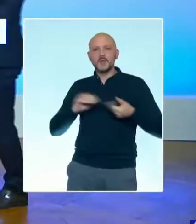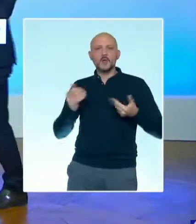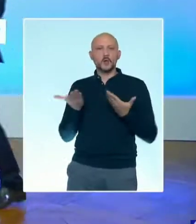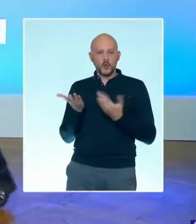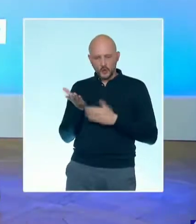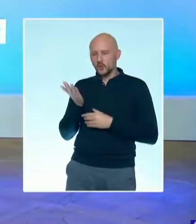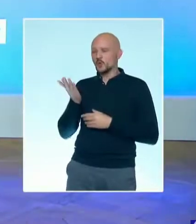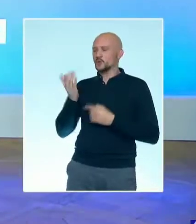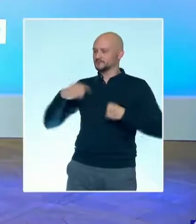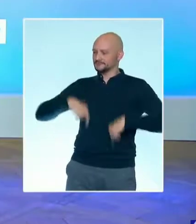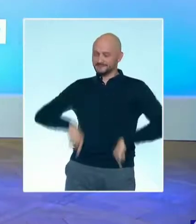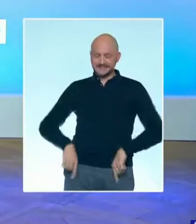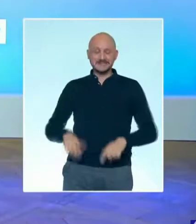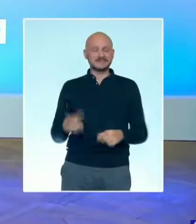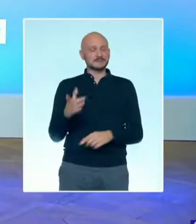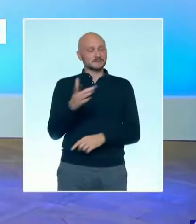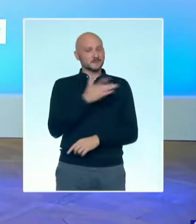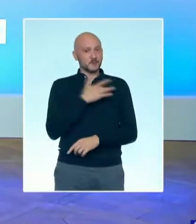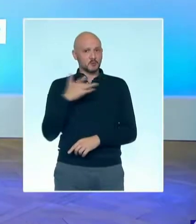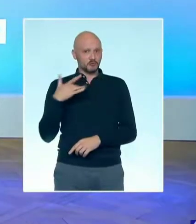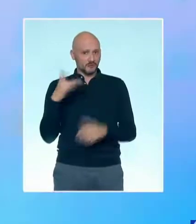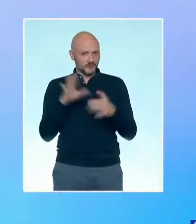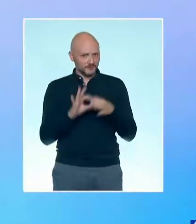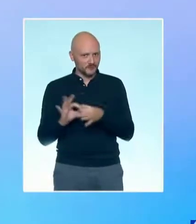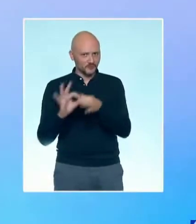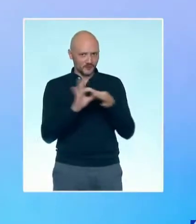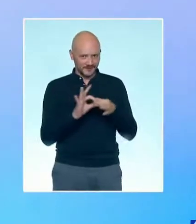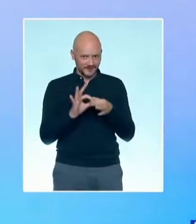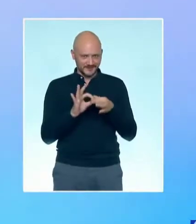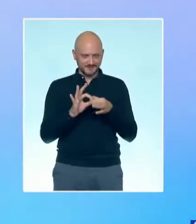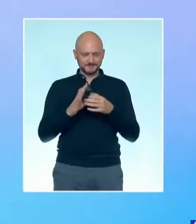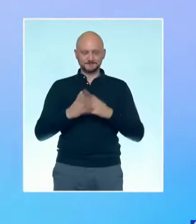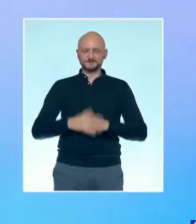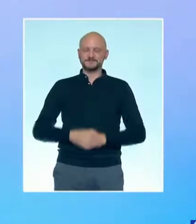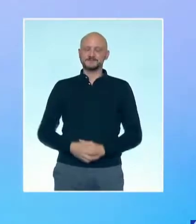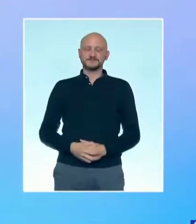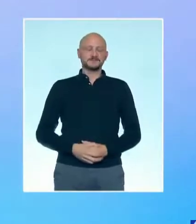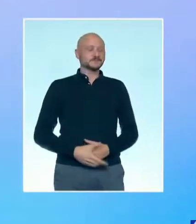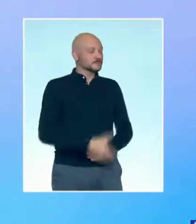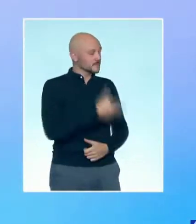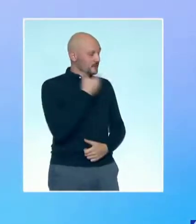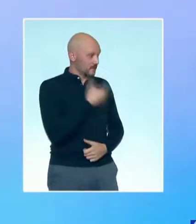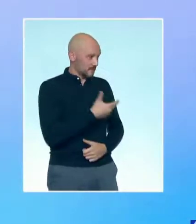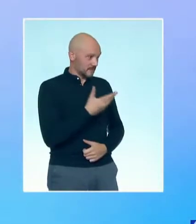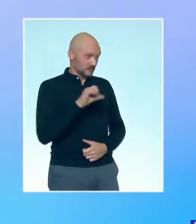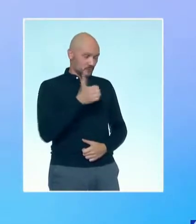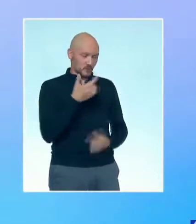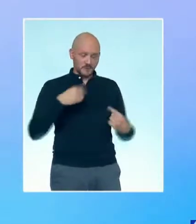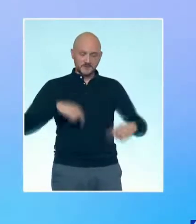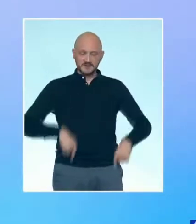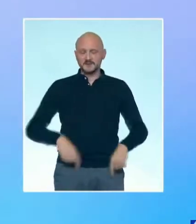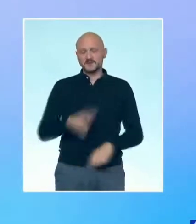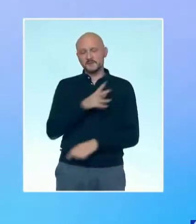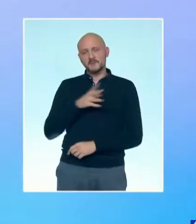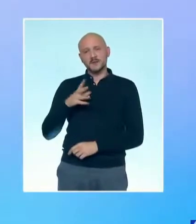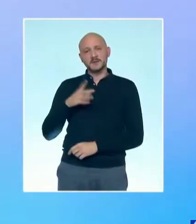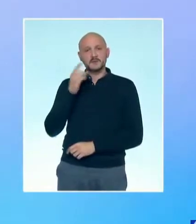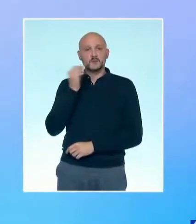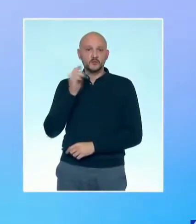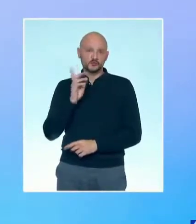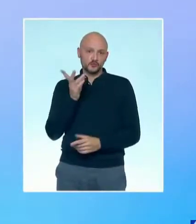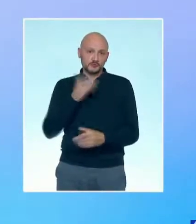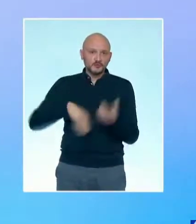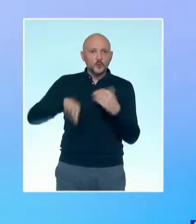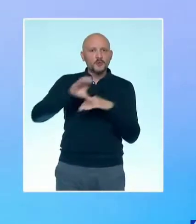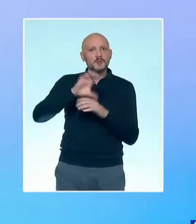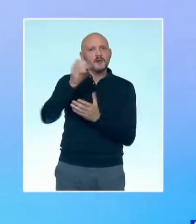enlèvent, vote par correspondance, ils font ce qu'ils veulent. Olivier Véran. Mais par contre, en 2 ans, ça a changé combien de fois de Premier ministre, en fait, parce que je n'arrive même pas à me rappeler. Quelques éléments effectivement